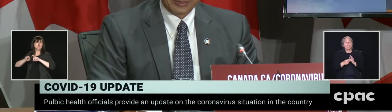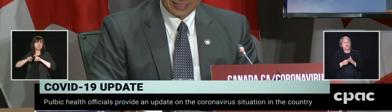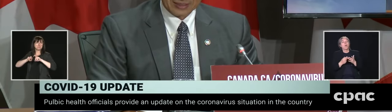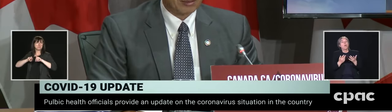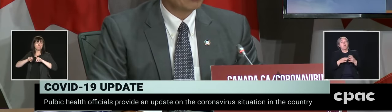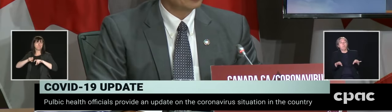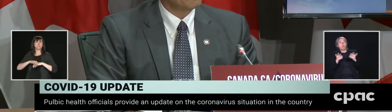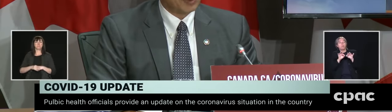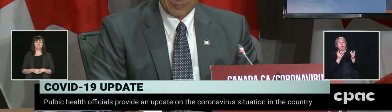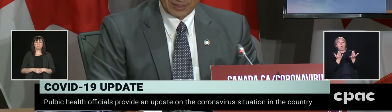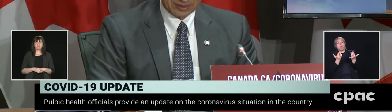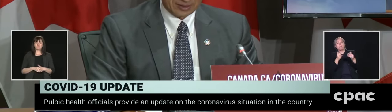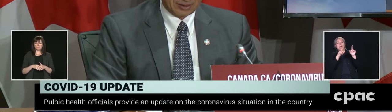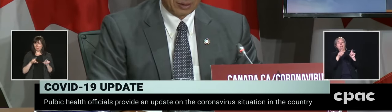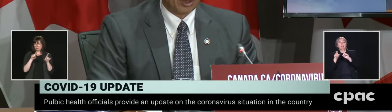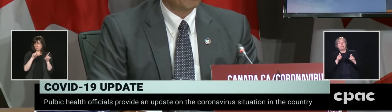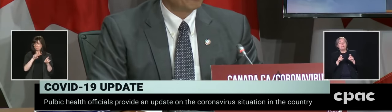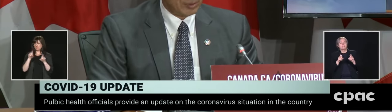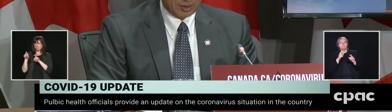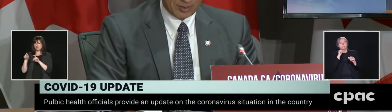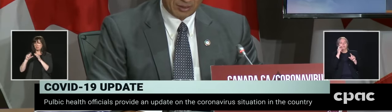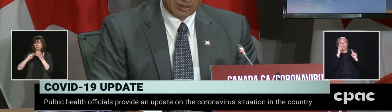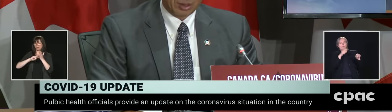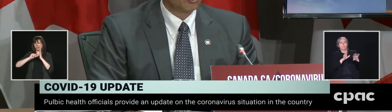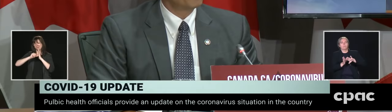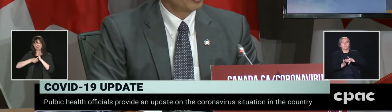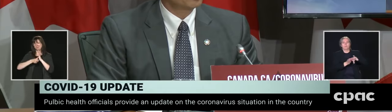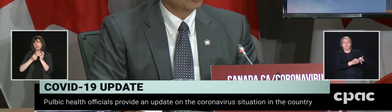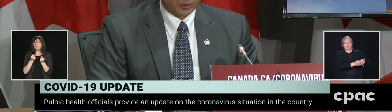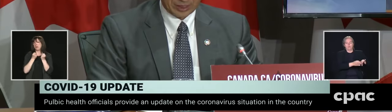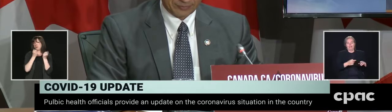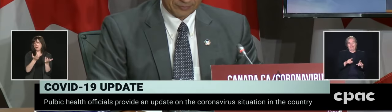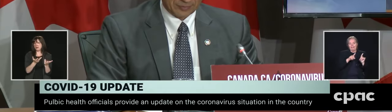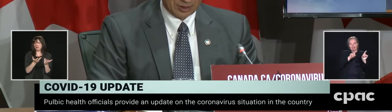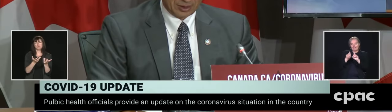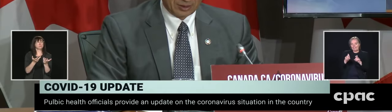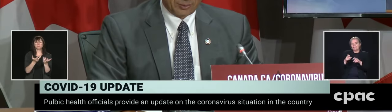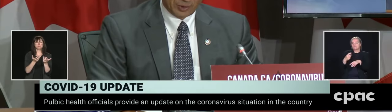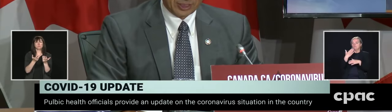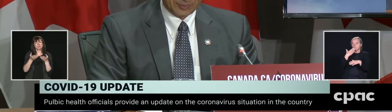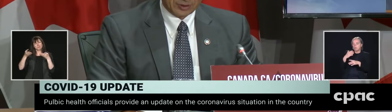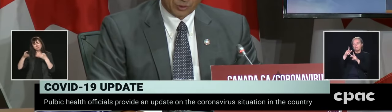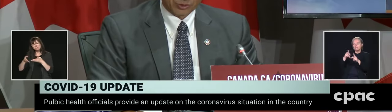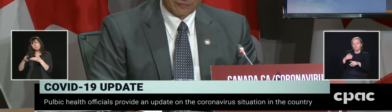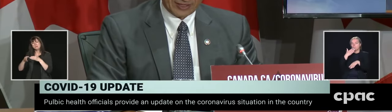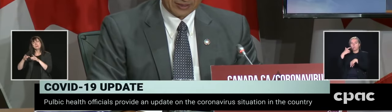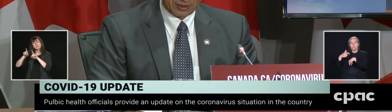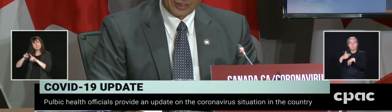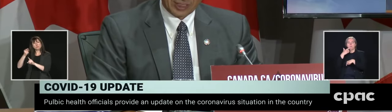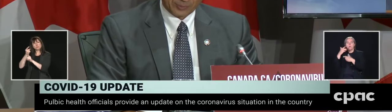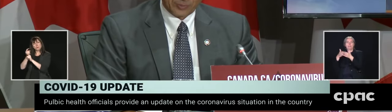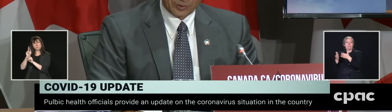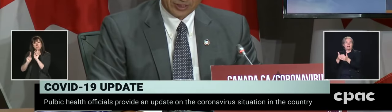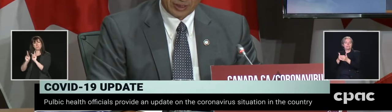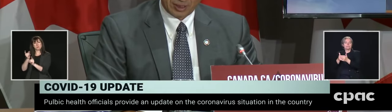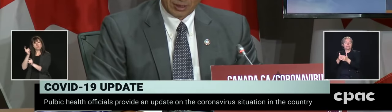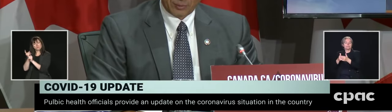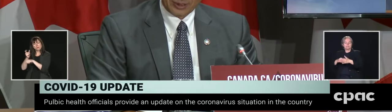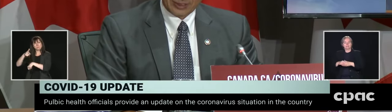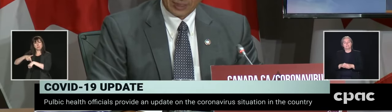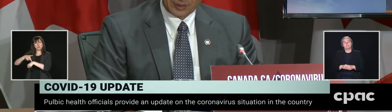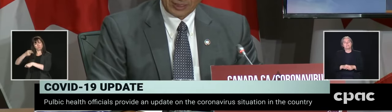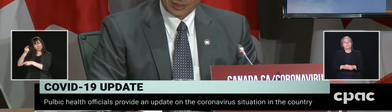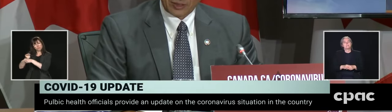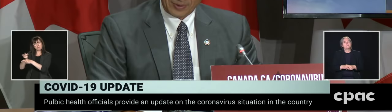savoir que nous testons les bonnes personnes au bon moment, au bon endroit. De multiples autres façons ont été proposées